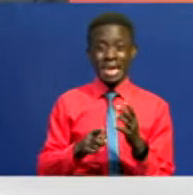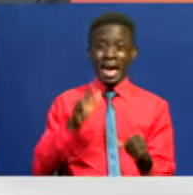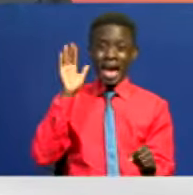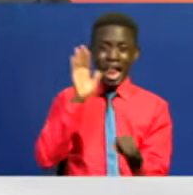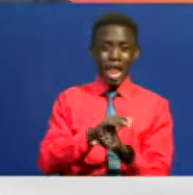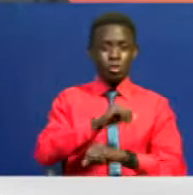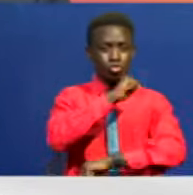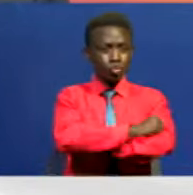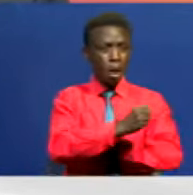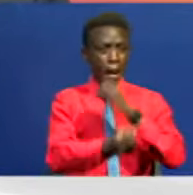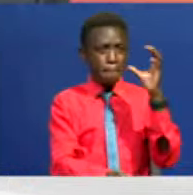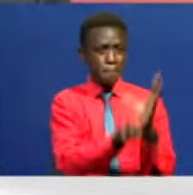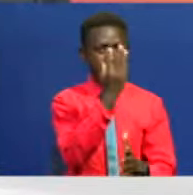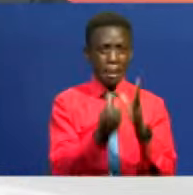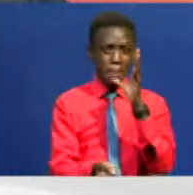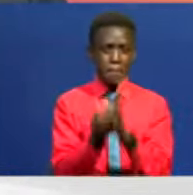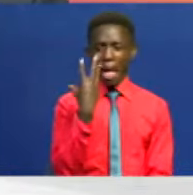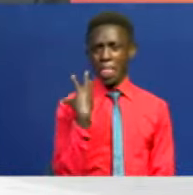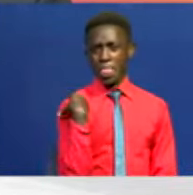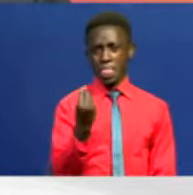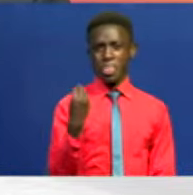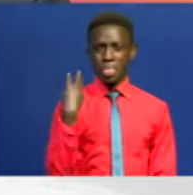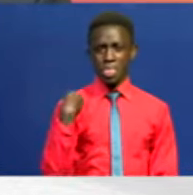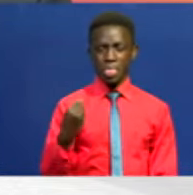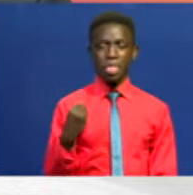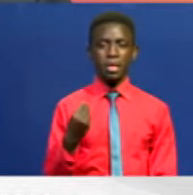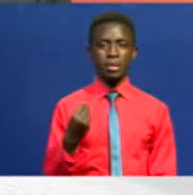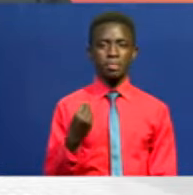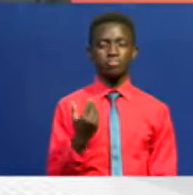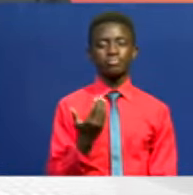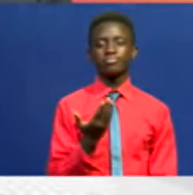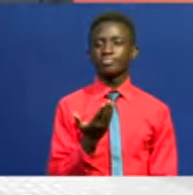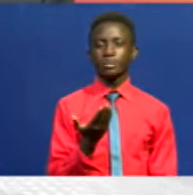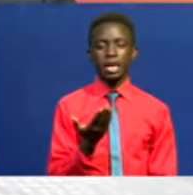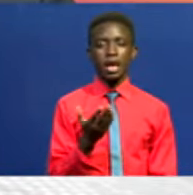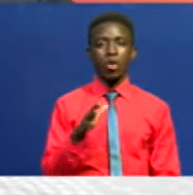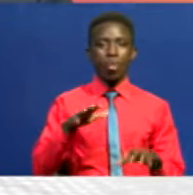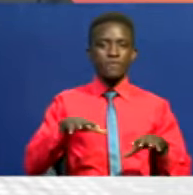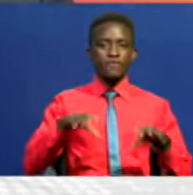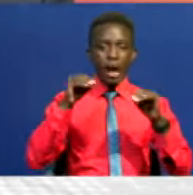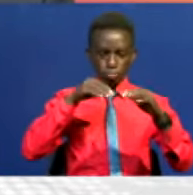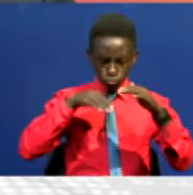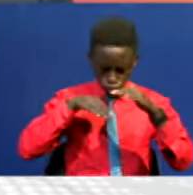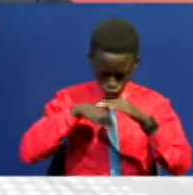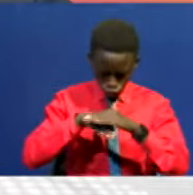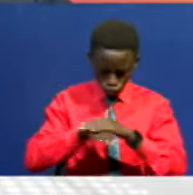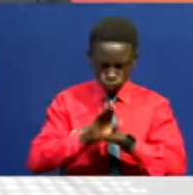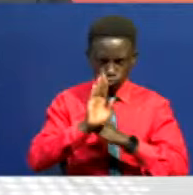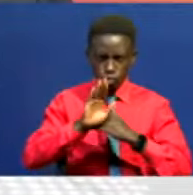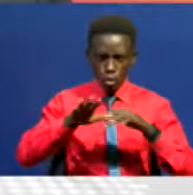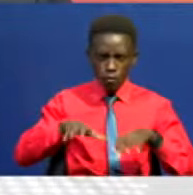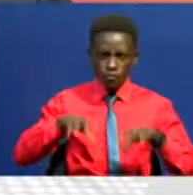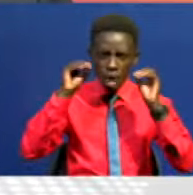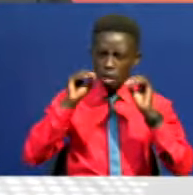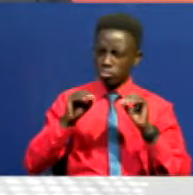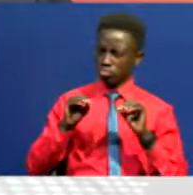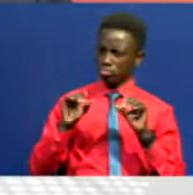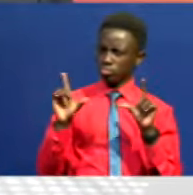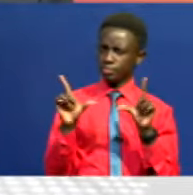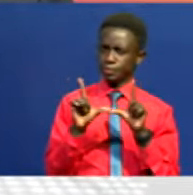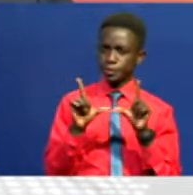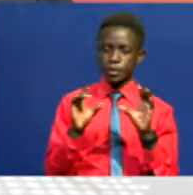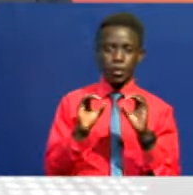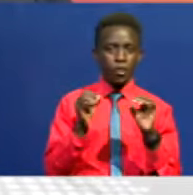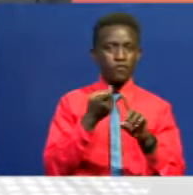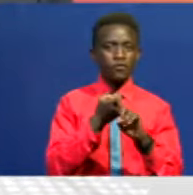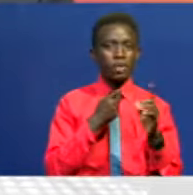vimeanzishwa tu, vimeanza hivi majuzi, mushrooming colleges. Mm-hmm. Ukiingia pale utapata kwamba kwanza hawana cheti kutoka TVETA.